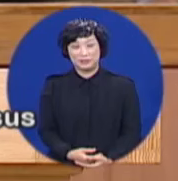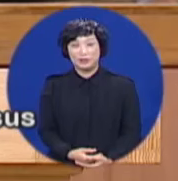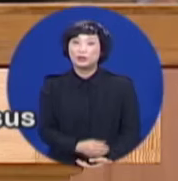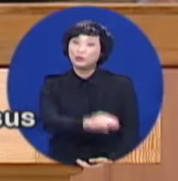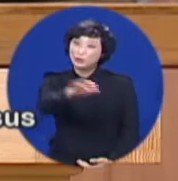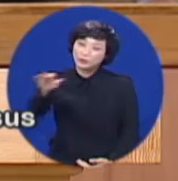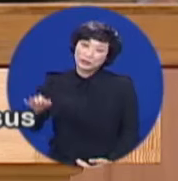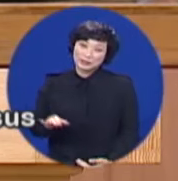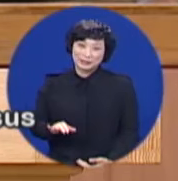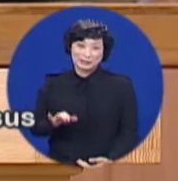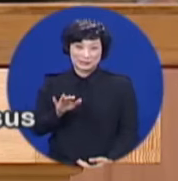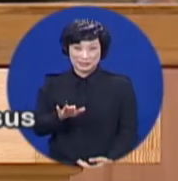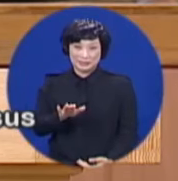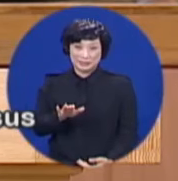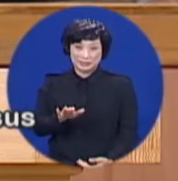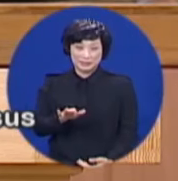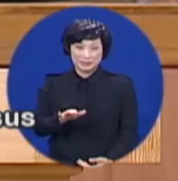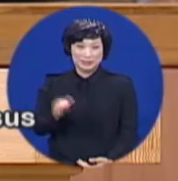우리같이